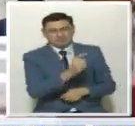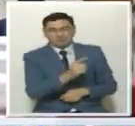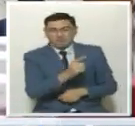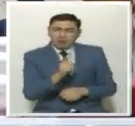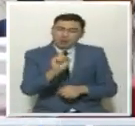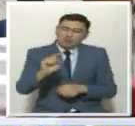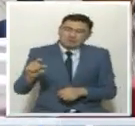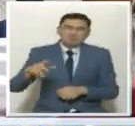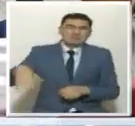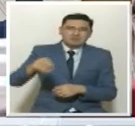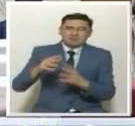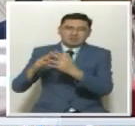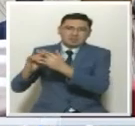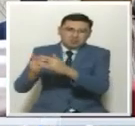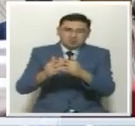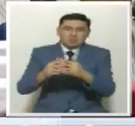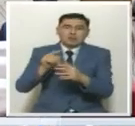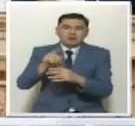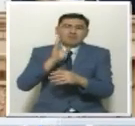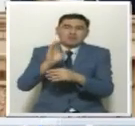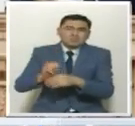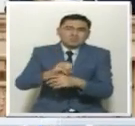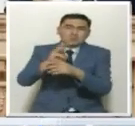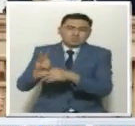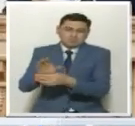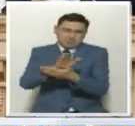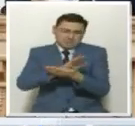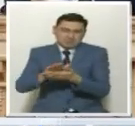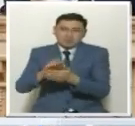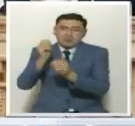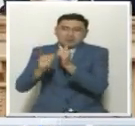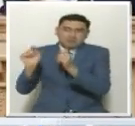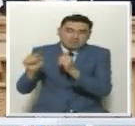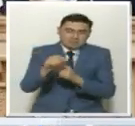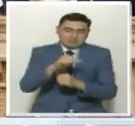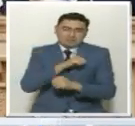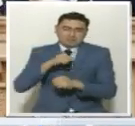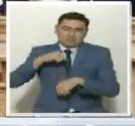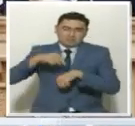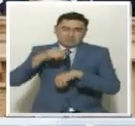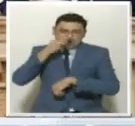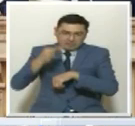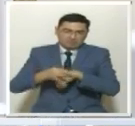елді мекендерді сумен қамтамасыз ету жөніндегі жобаларды іске асыруға жеке жауапкершілігін белгілеуді тапсырды.